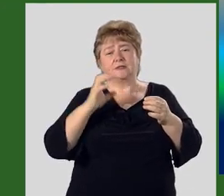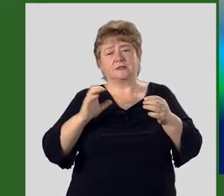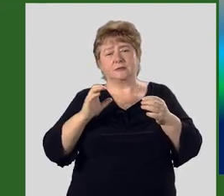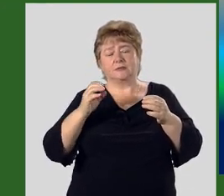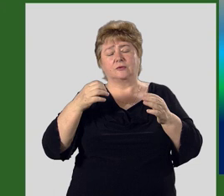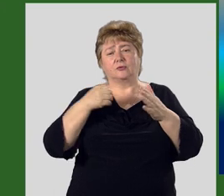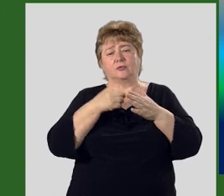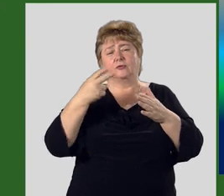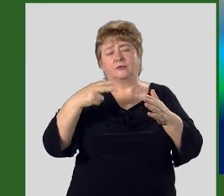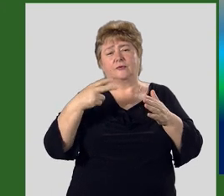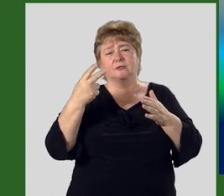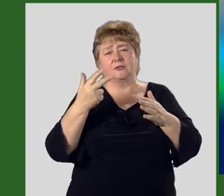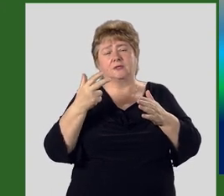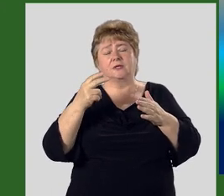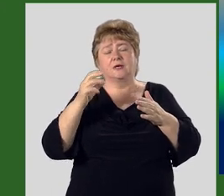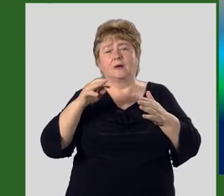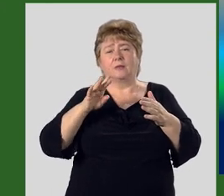по 23 марта.